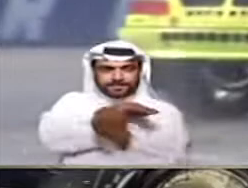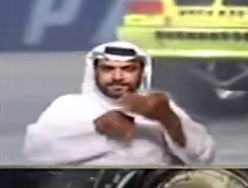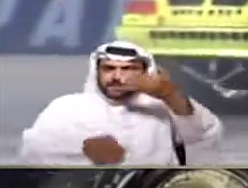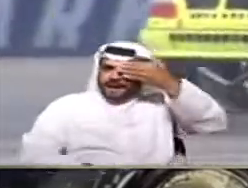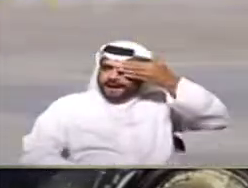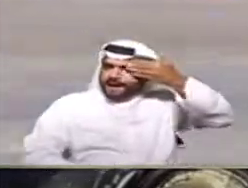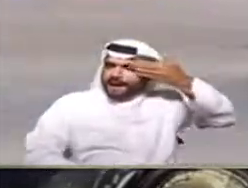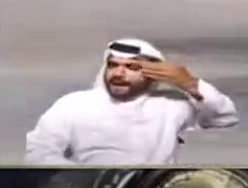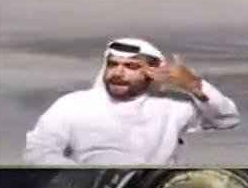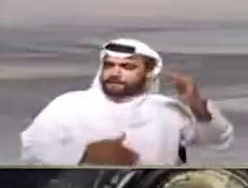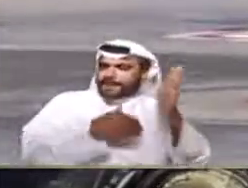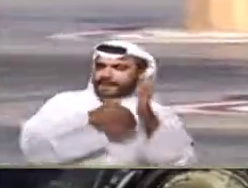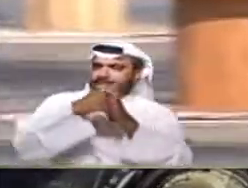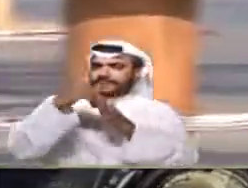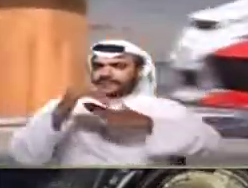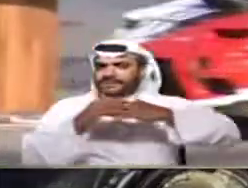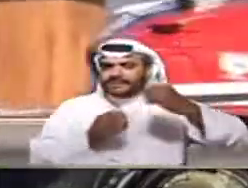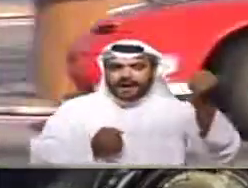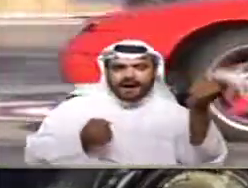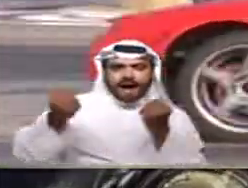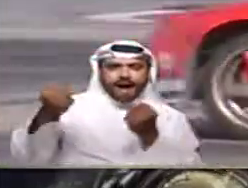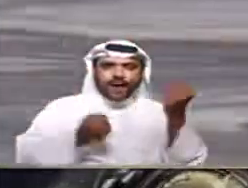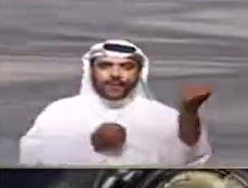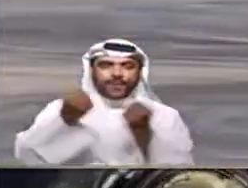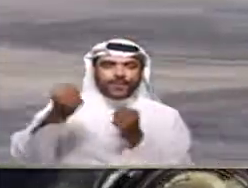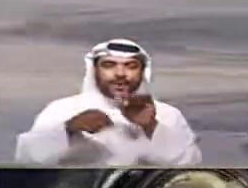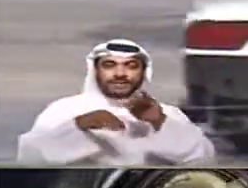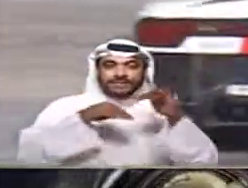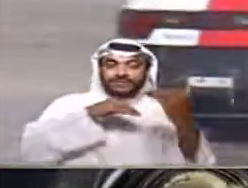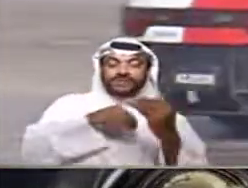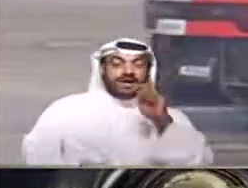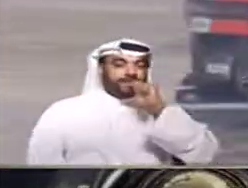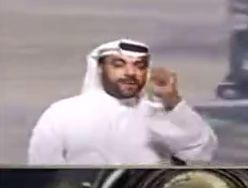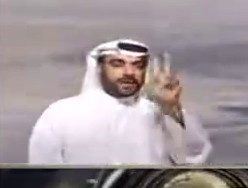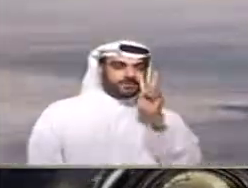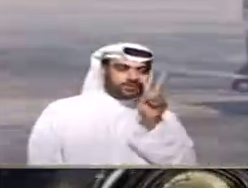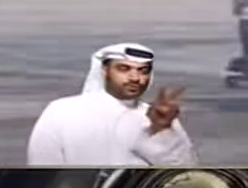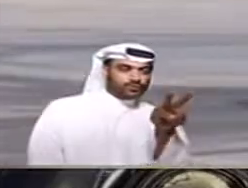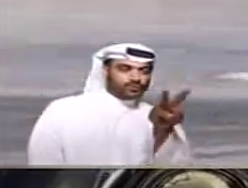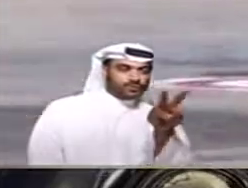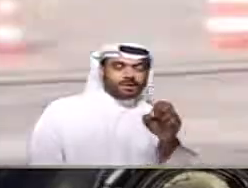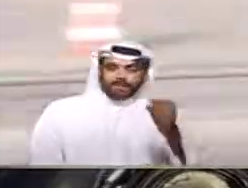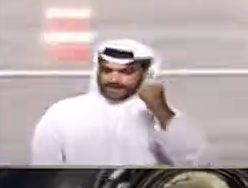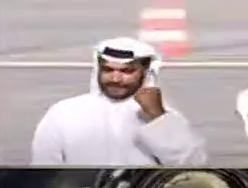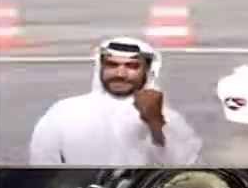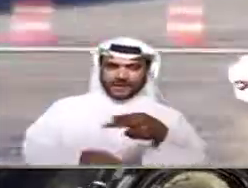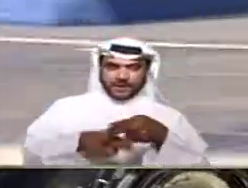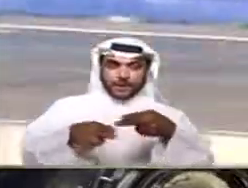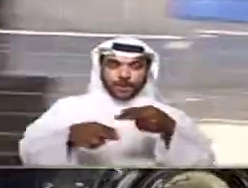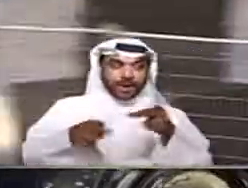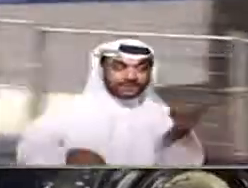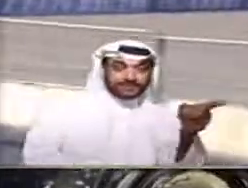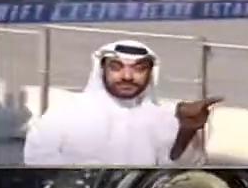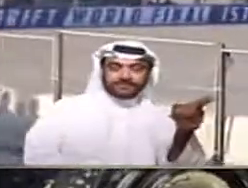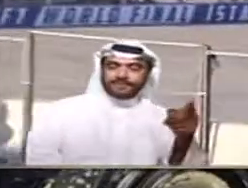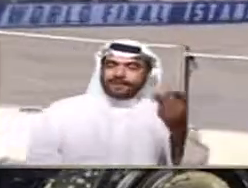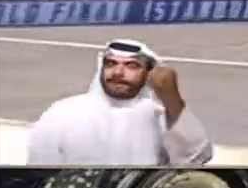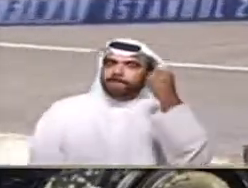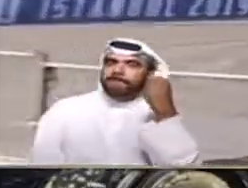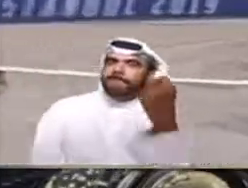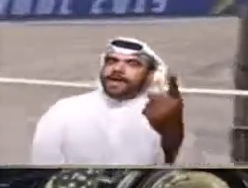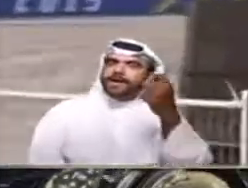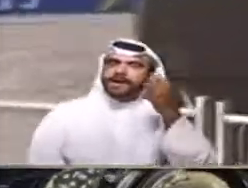مهاراتهم بفنون الدريفت لتقديم الافضل ونيل استحسان الحكام، فيما اثبت الجدعي خلال العروض احترافا كبيرا